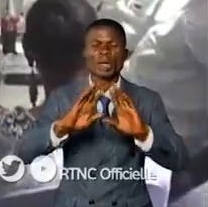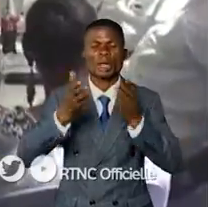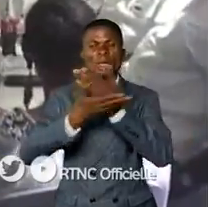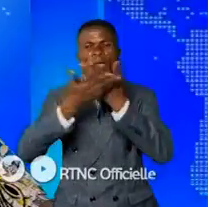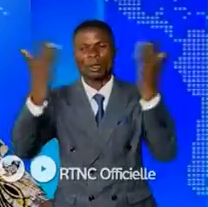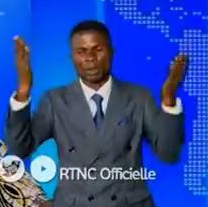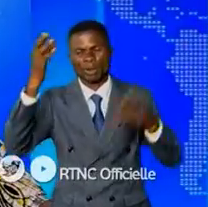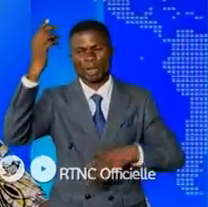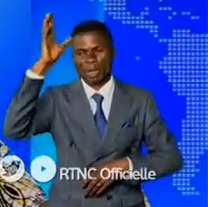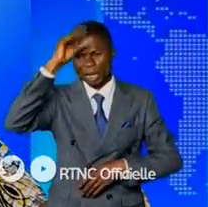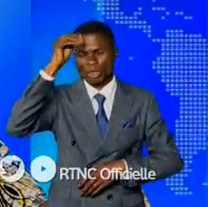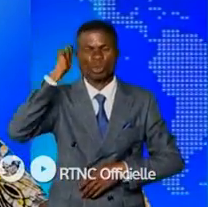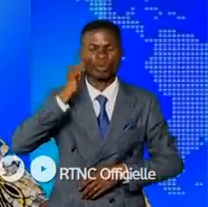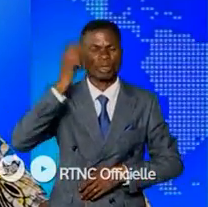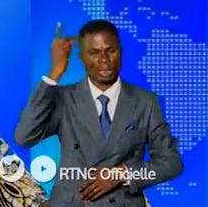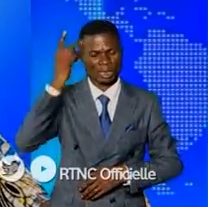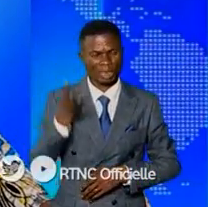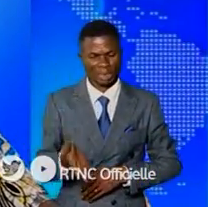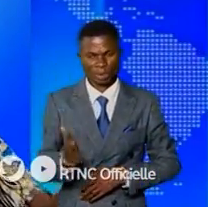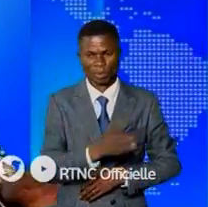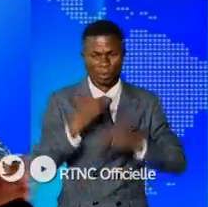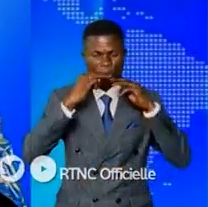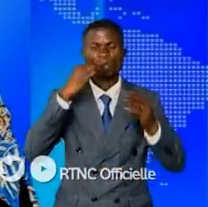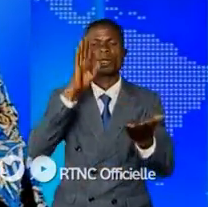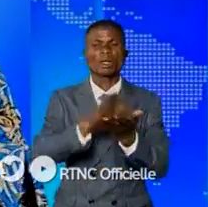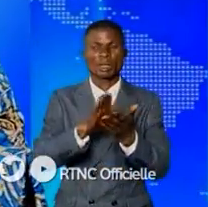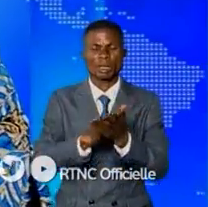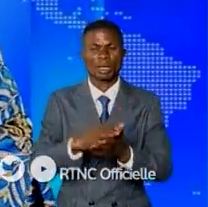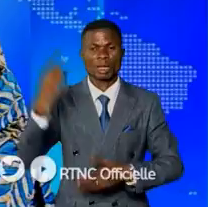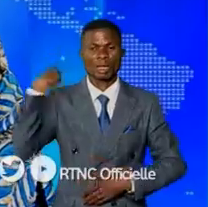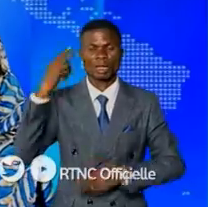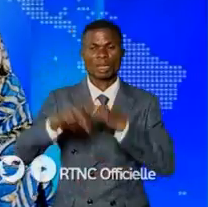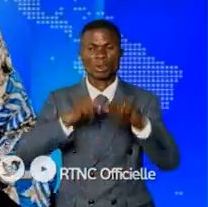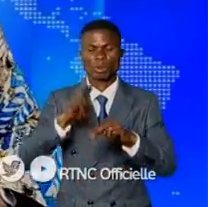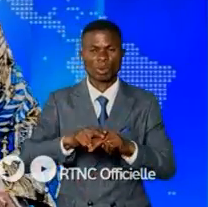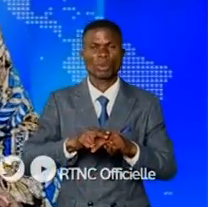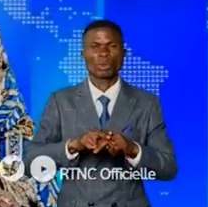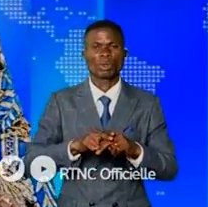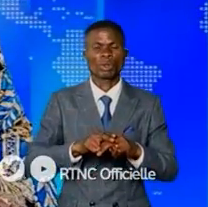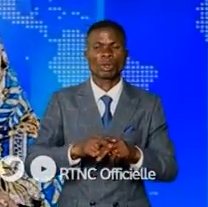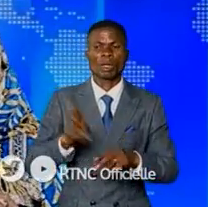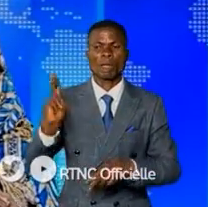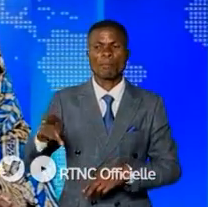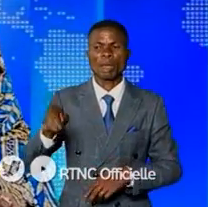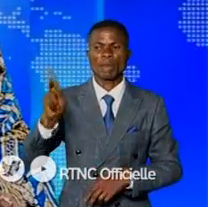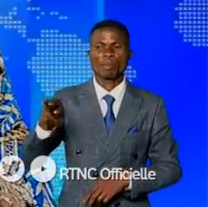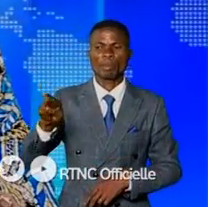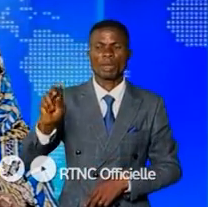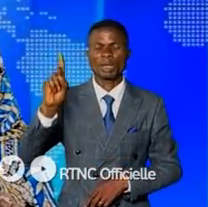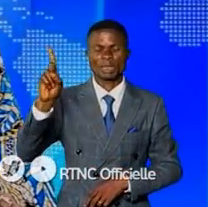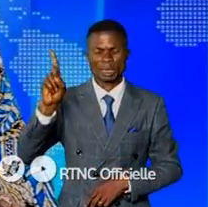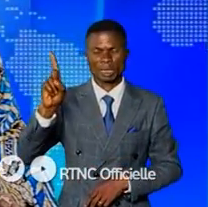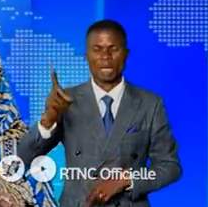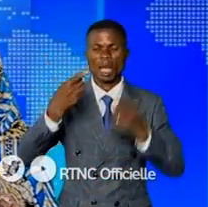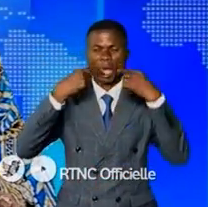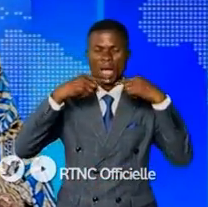et Kinoises. Un message de félicitations des honorables députés nationaux du PPRD Union Sacrée pour la Nation adressé à